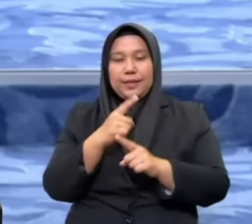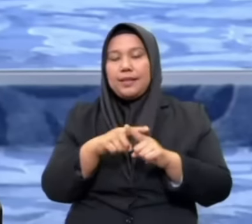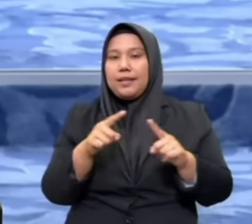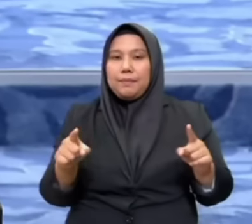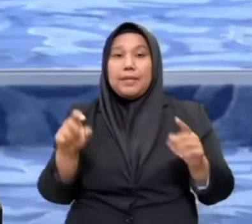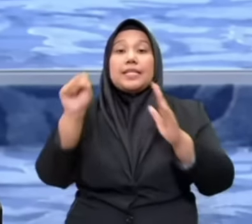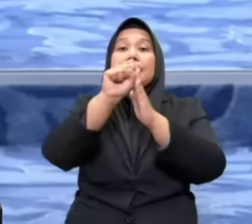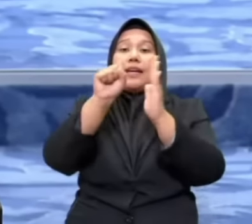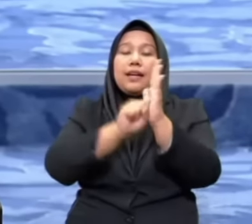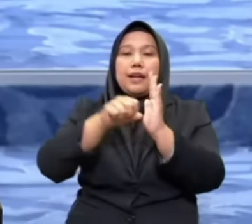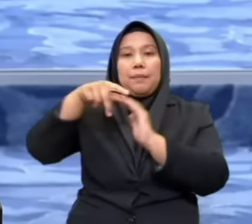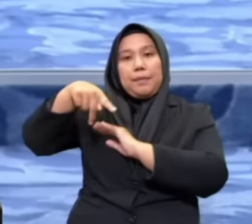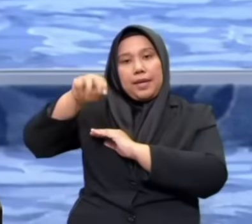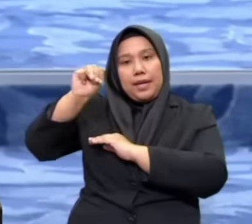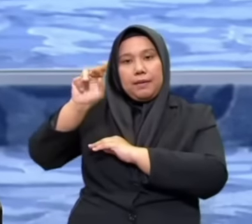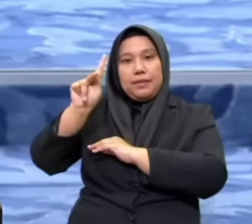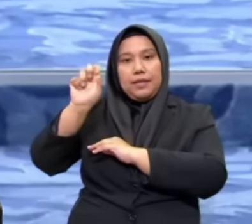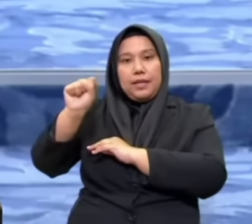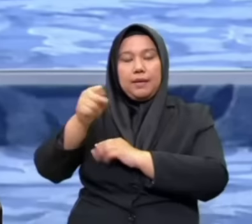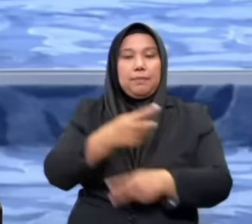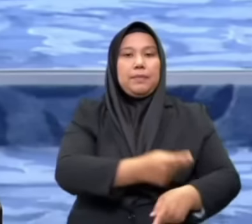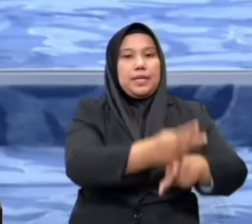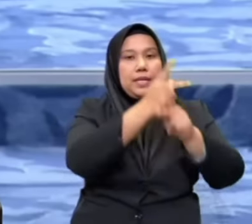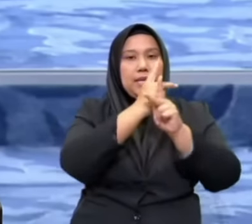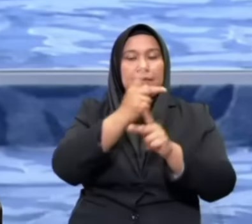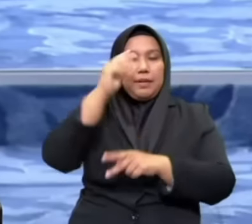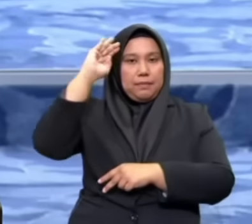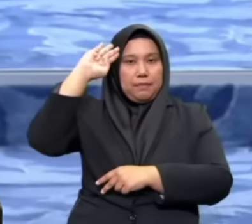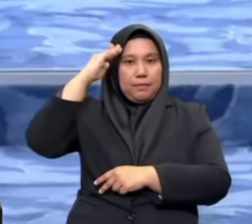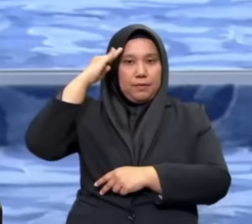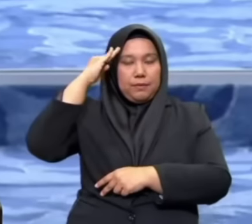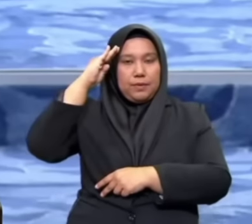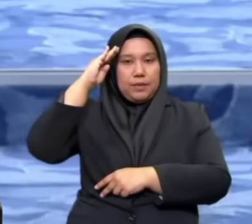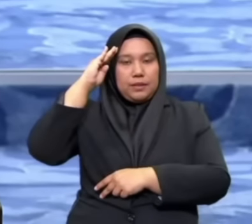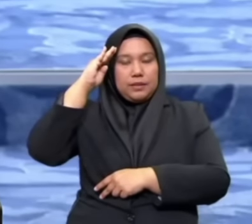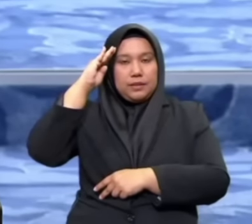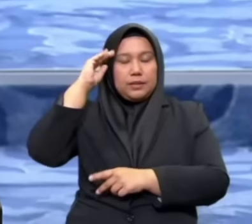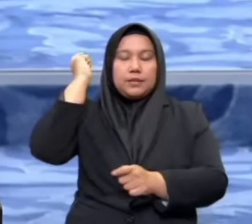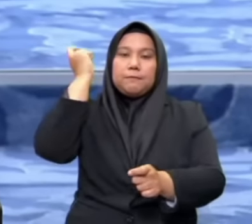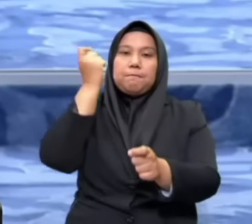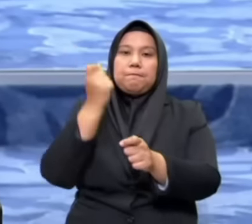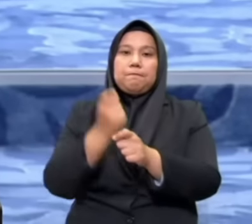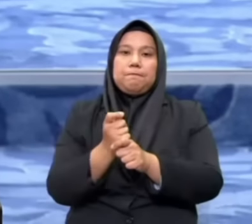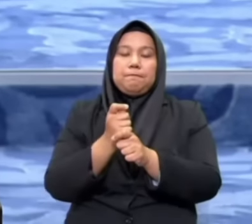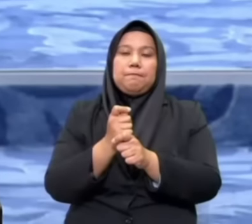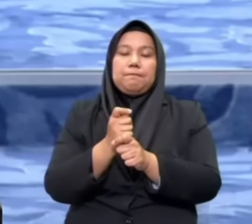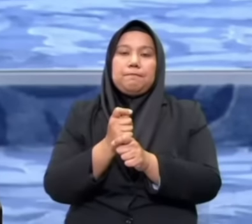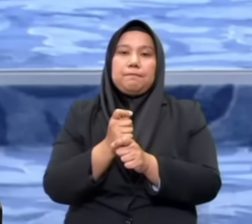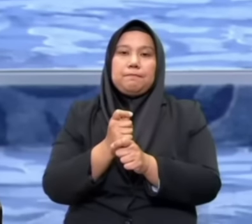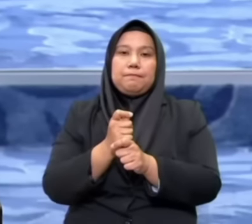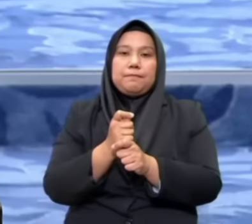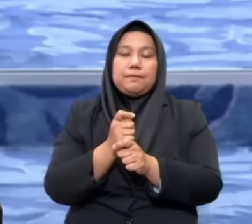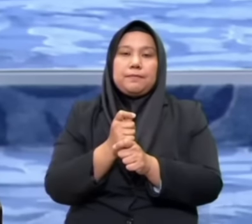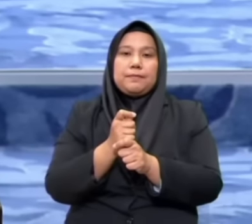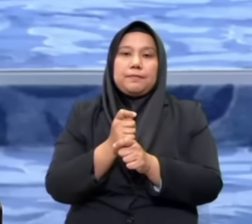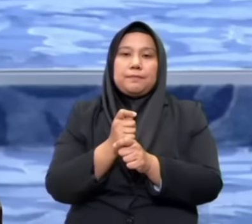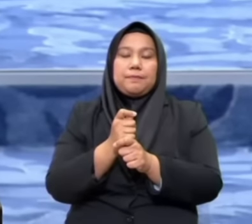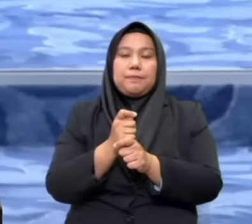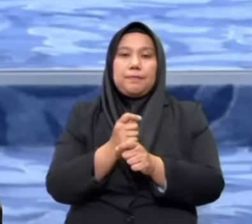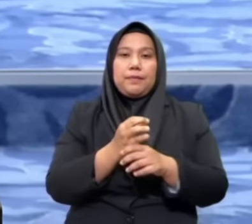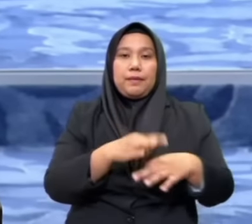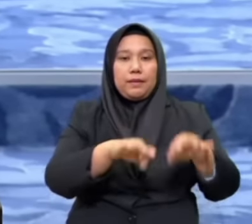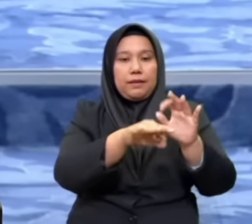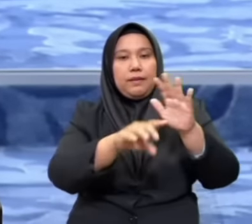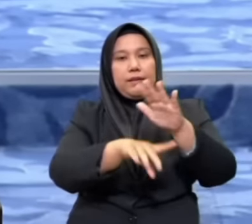syarat PMKS, syarat pinjaman Bumi Putra itu tetap dijadikan satu ukuran